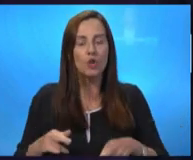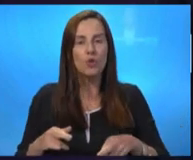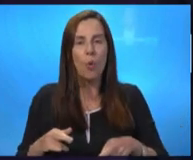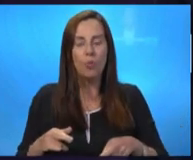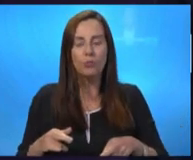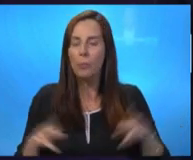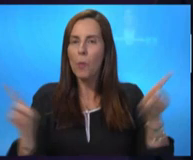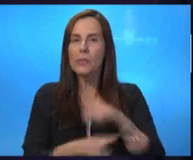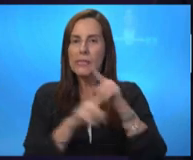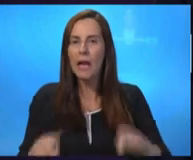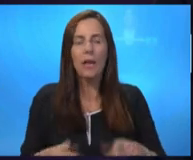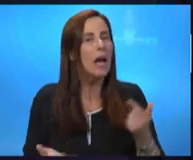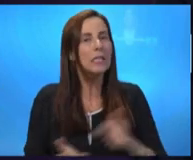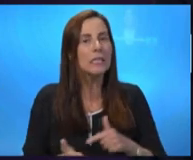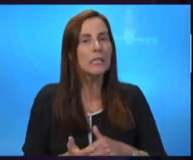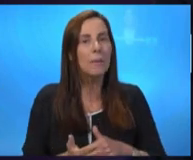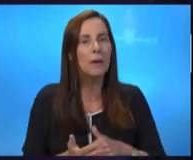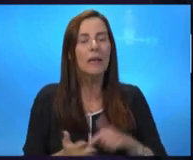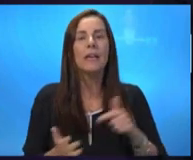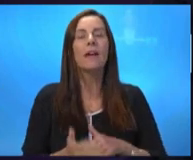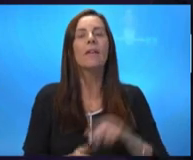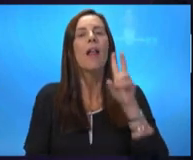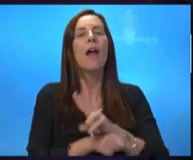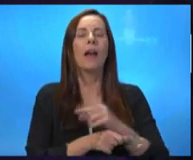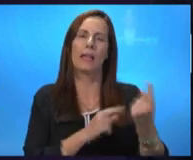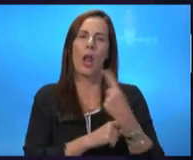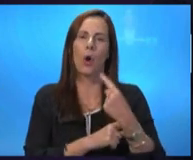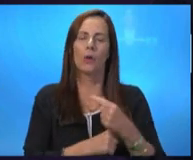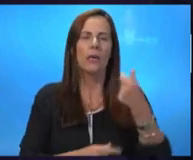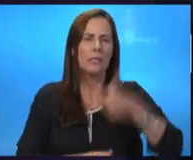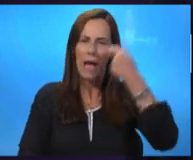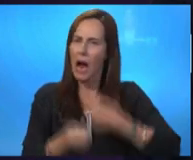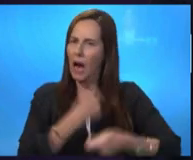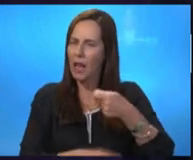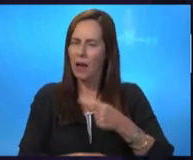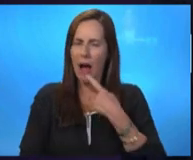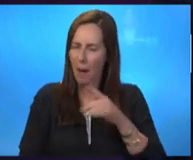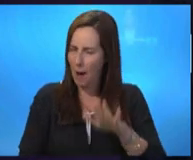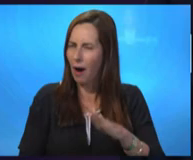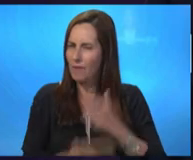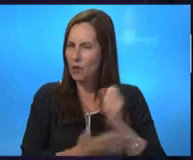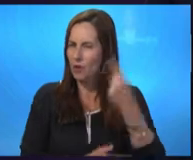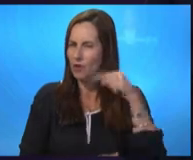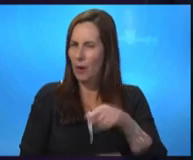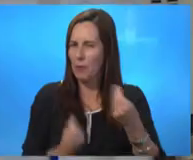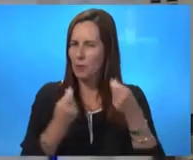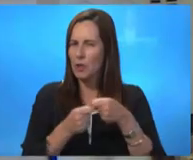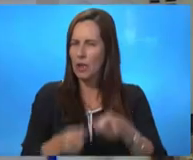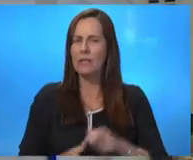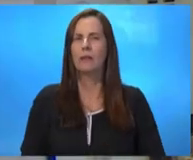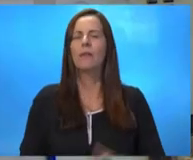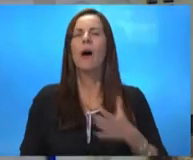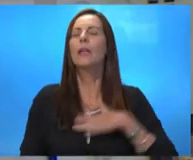אותו, והסיבה כדי להגן על הלקוחות. שר הכלכלה אלי כהן רמז לזה כבר בשבוע שעבר. אנחנו